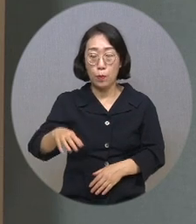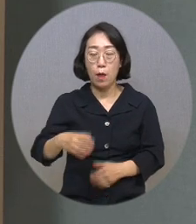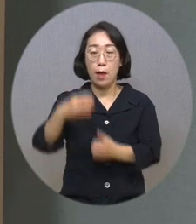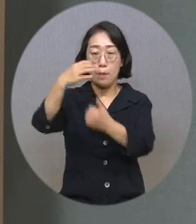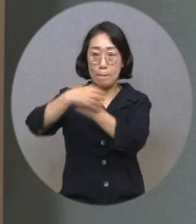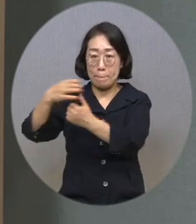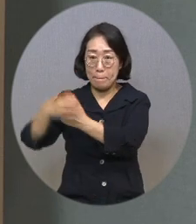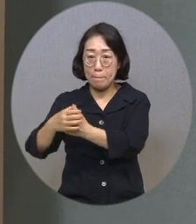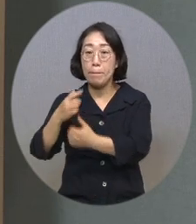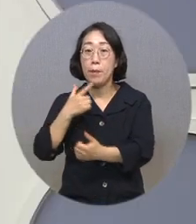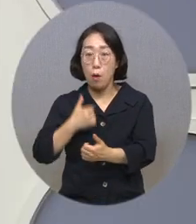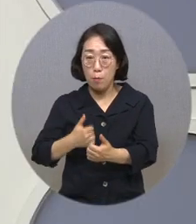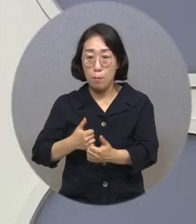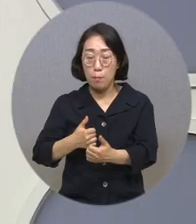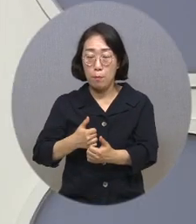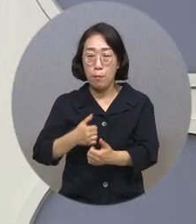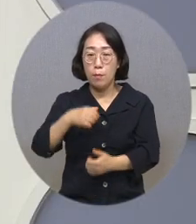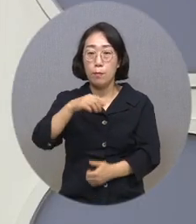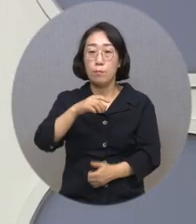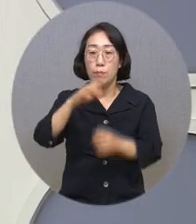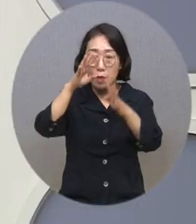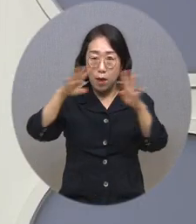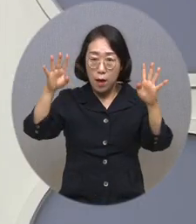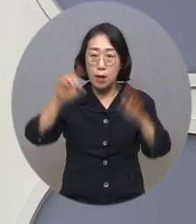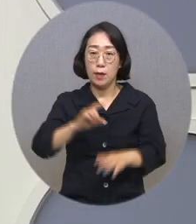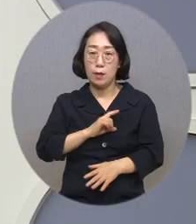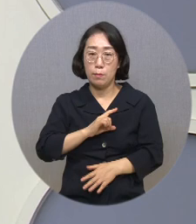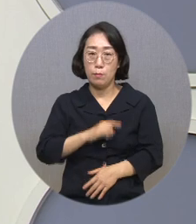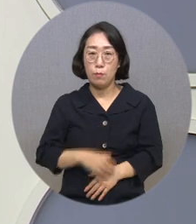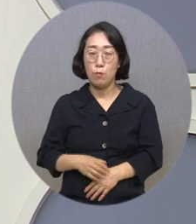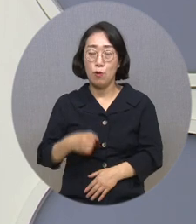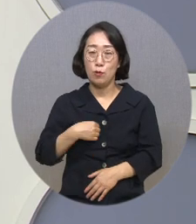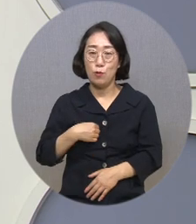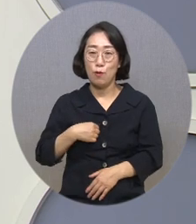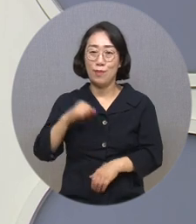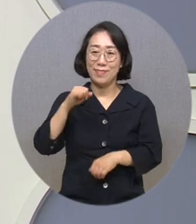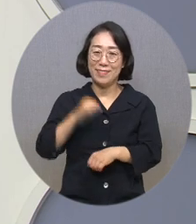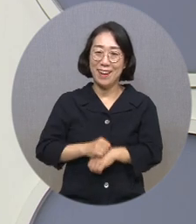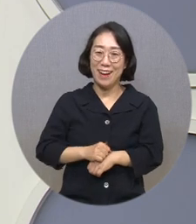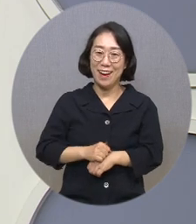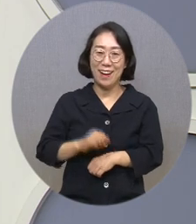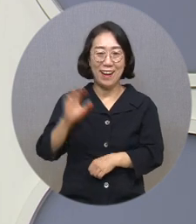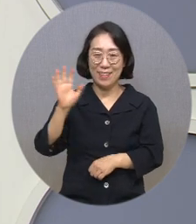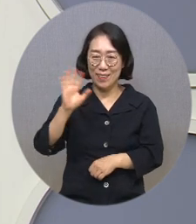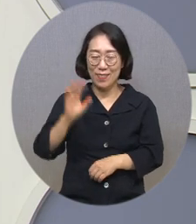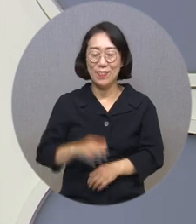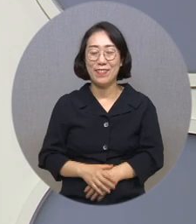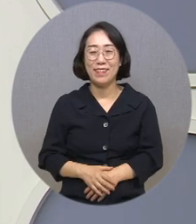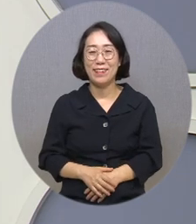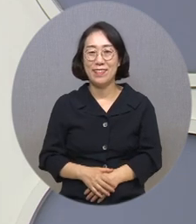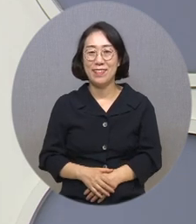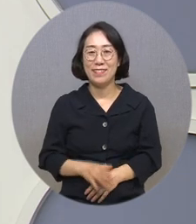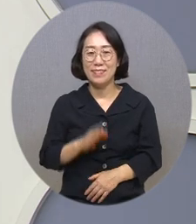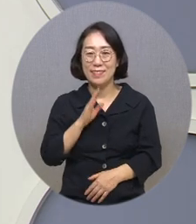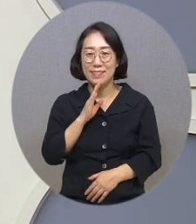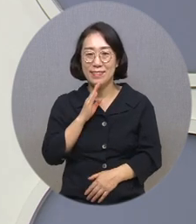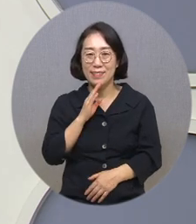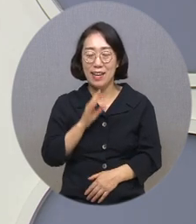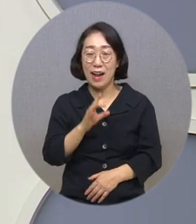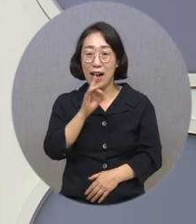어느 대학이죠, 그러니까. 뭐 제가 뭘 잘해서 그렇게 된 게 아니고요. 사실은 이제